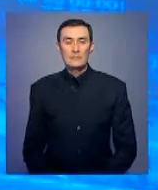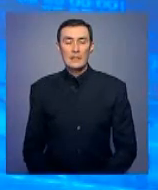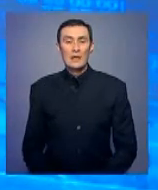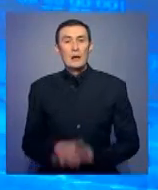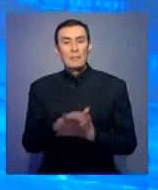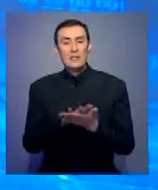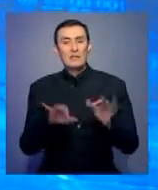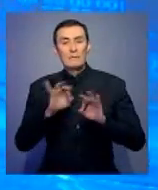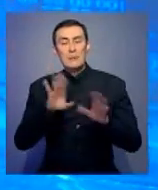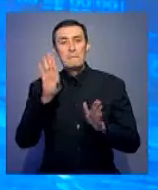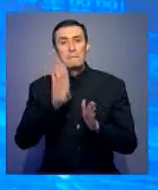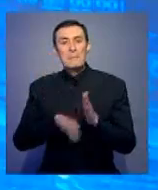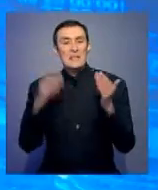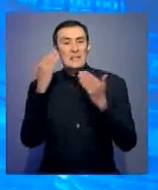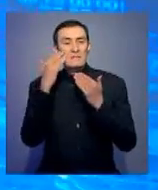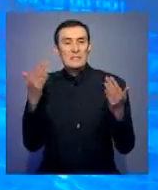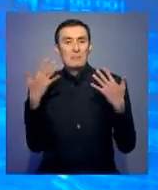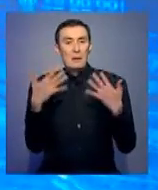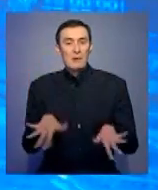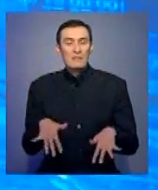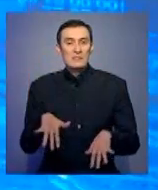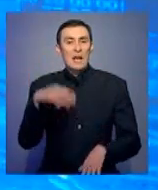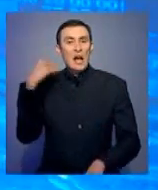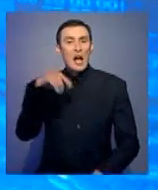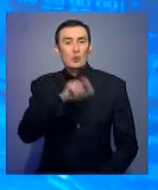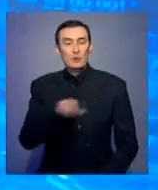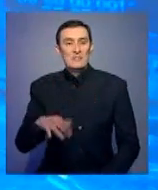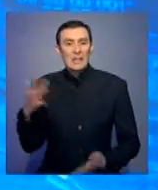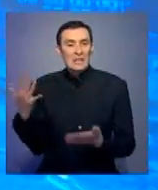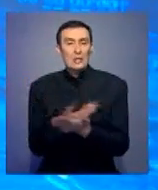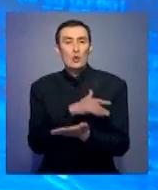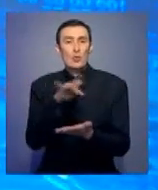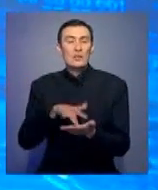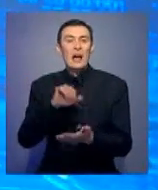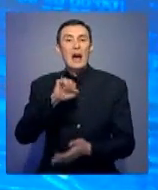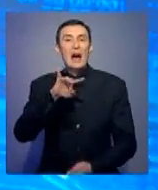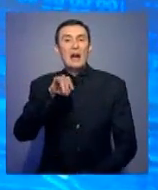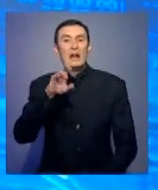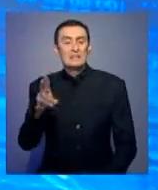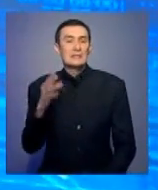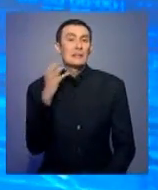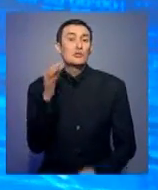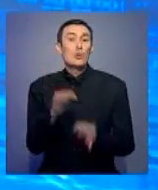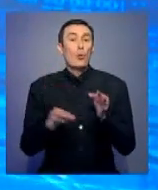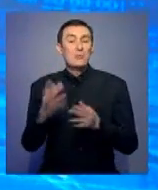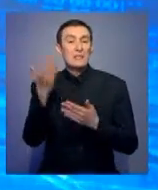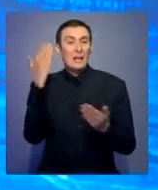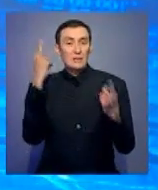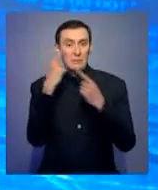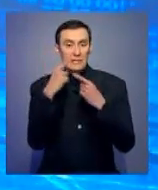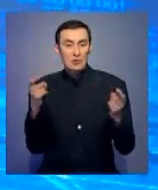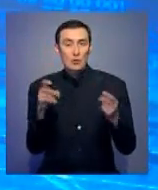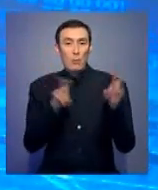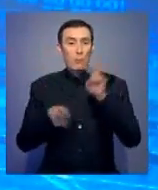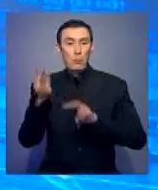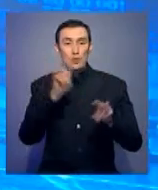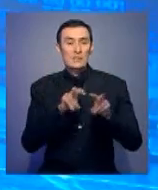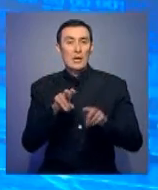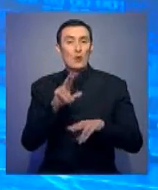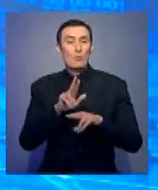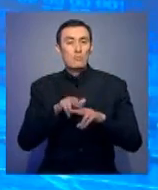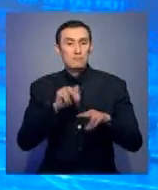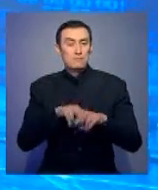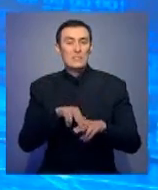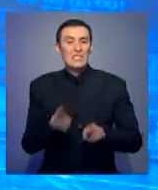другим темам. Без вести пропавшие актюбинцы найдены в городе Аральск Кызылординской области. Ранее сообщалось, что поиск ведут